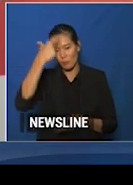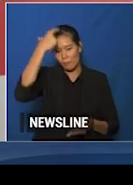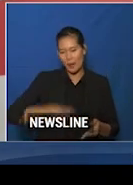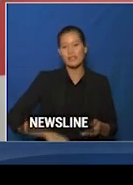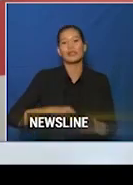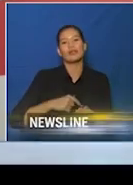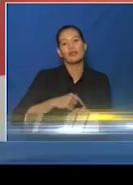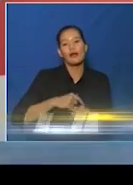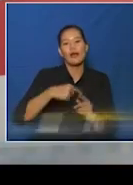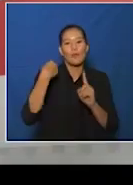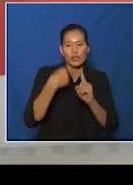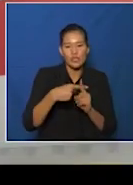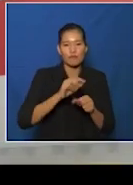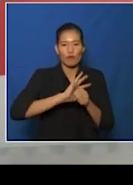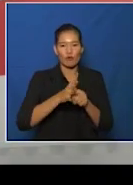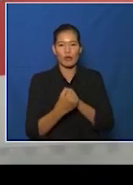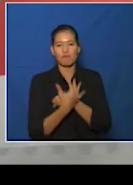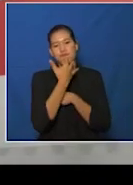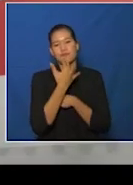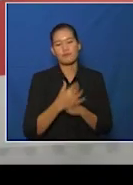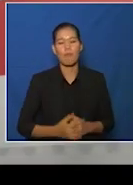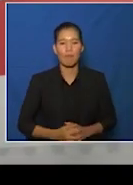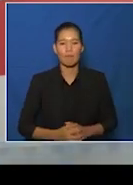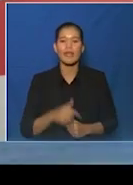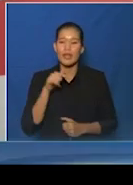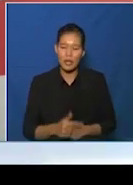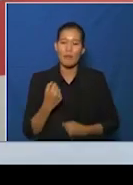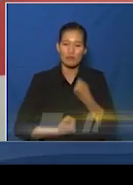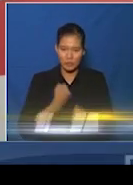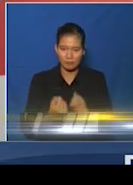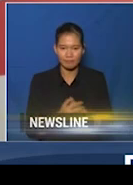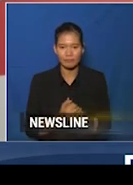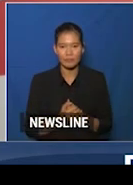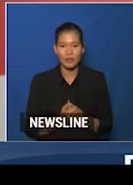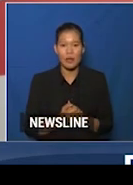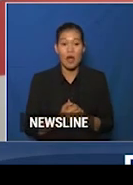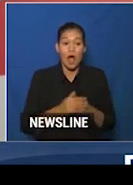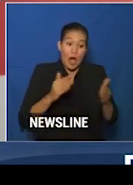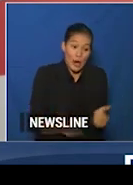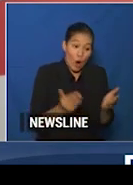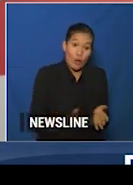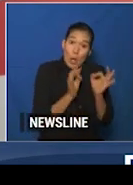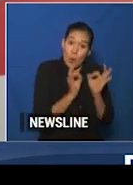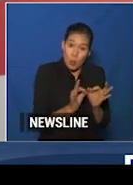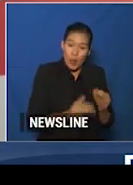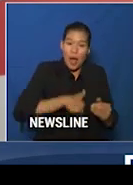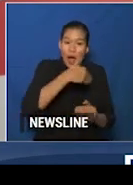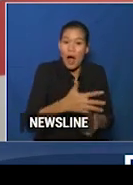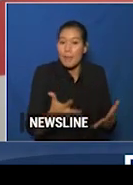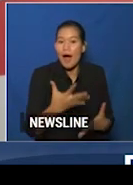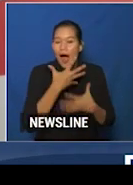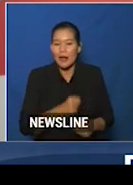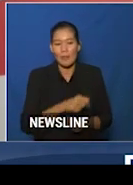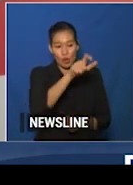ini adalah upaya-upaya yang dilakukan harapannya setelah dengan rawatan yang baik tentunya akan bisa